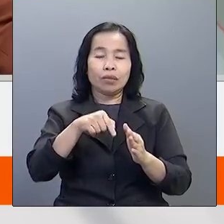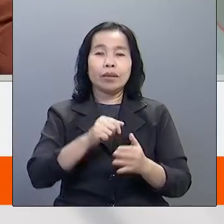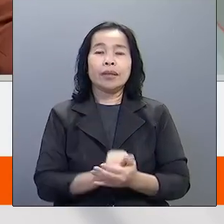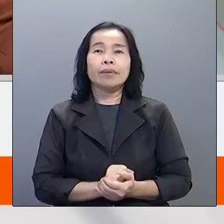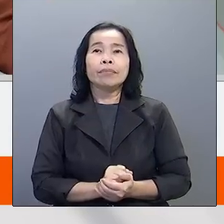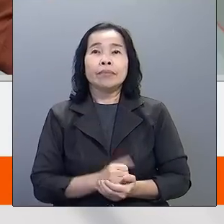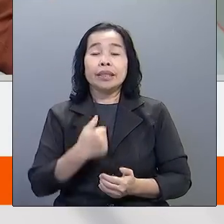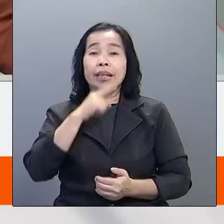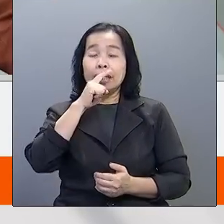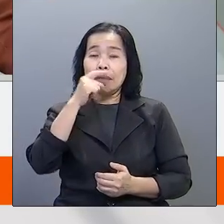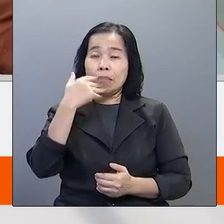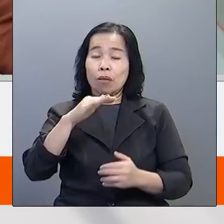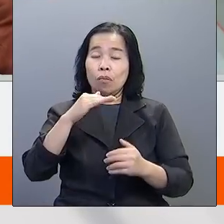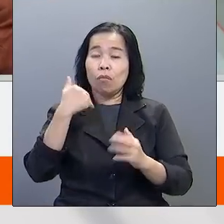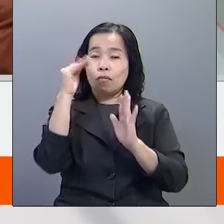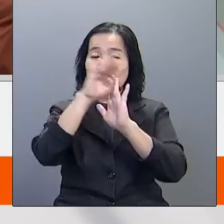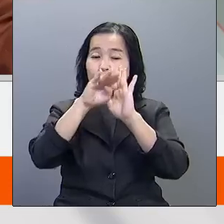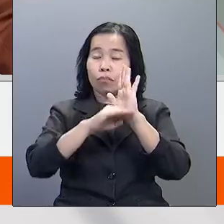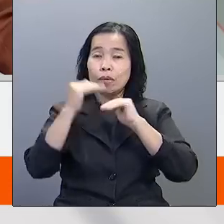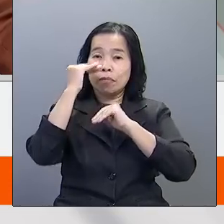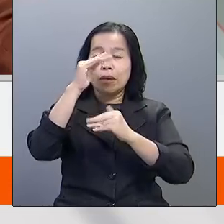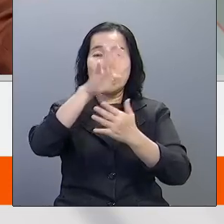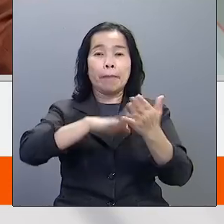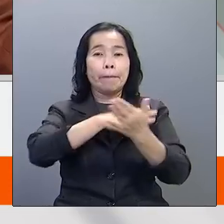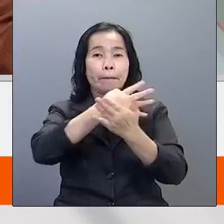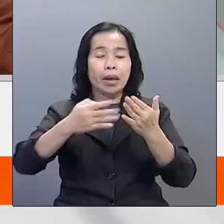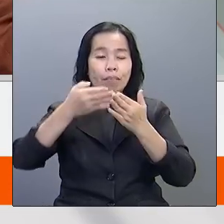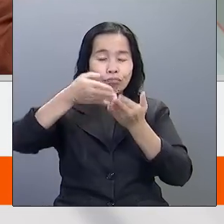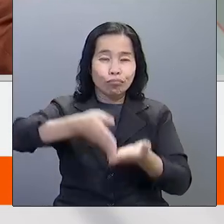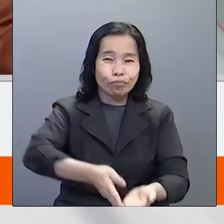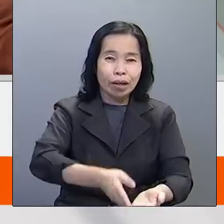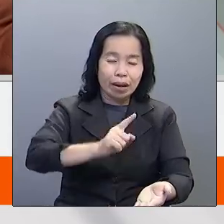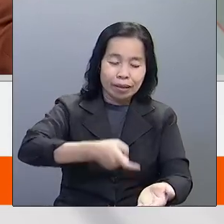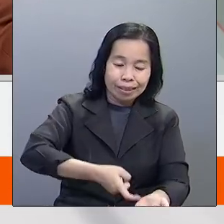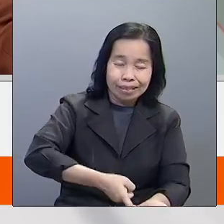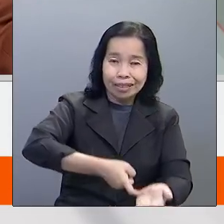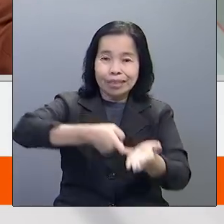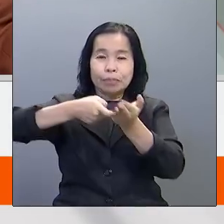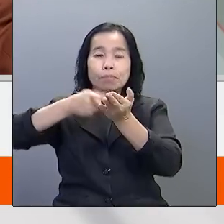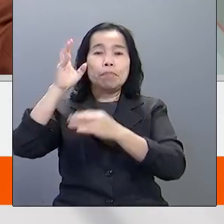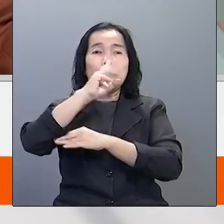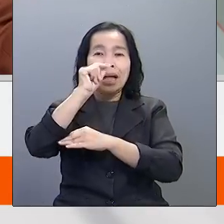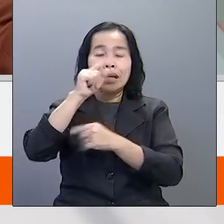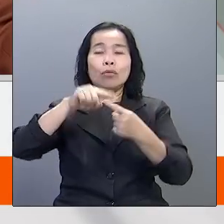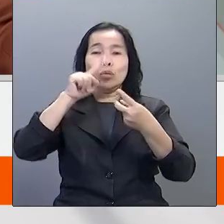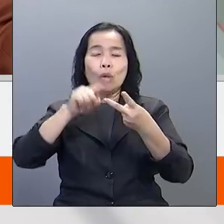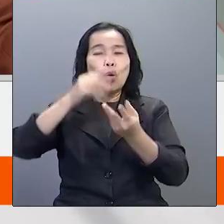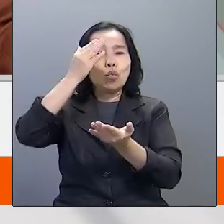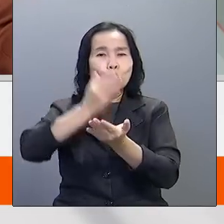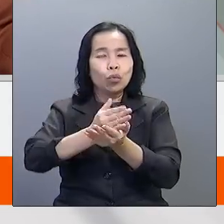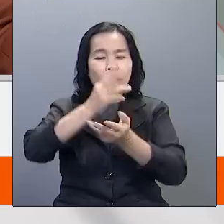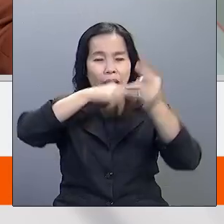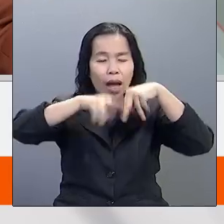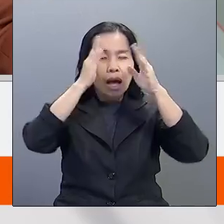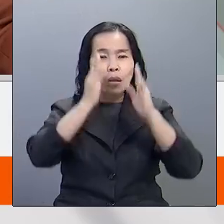การกำหนดกรอบแล้วหรือยังคะว่าจะเริ่มแผนในการกู้เรือเมื่อไหร่หรือว่าจะยุติปฏิบัติการในการค้นหาผู้ที่สูญหายเ